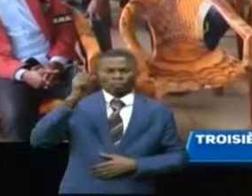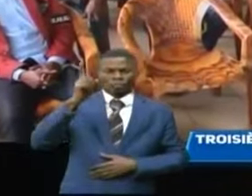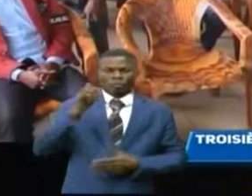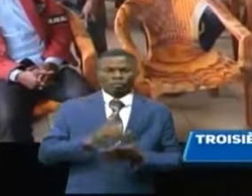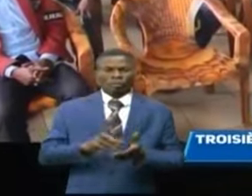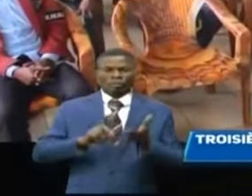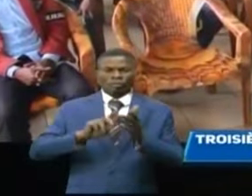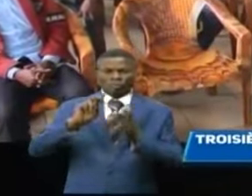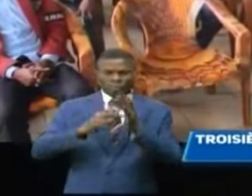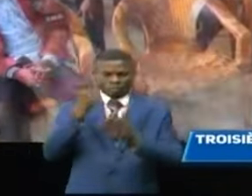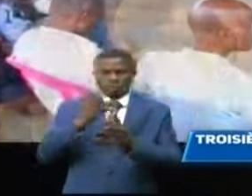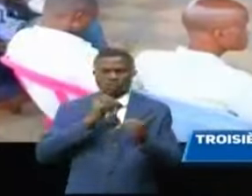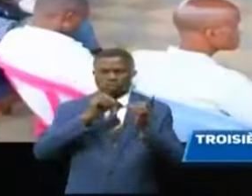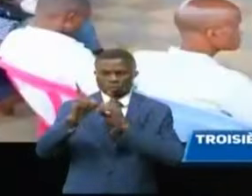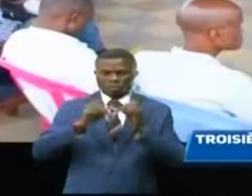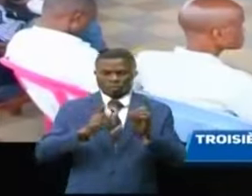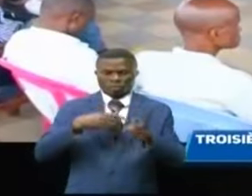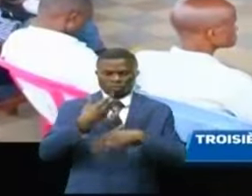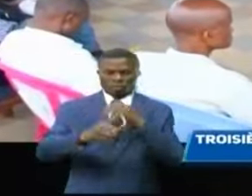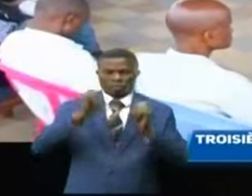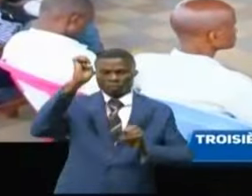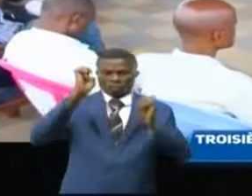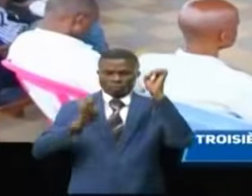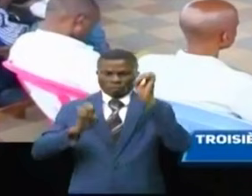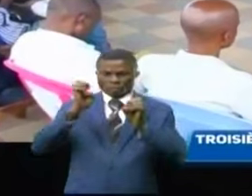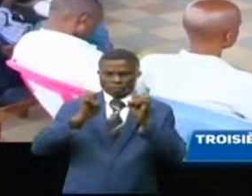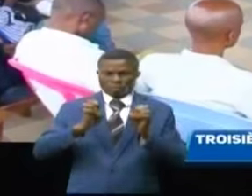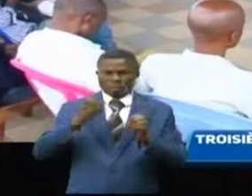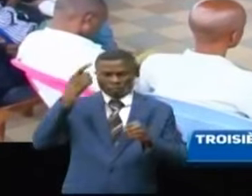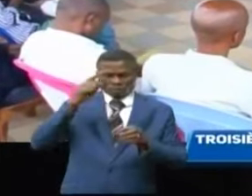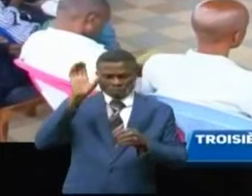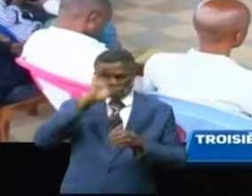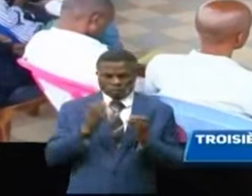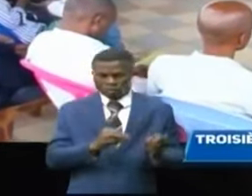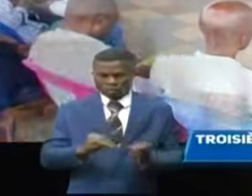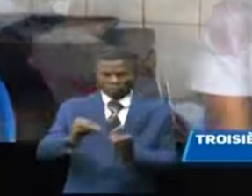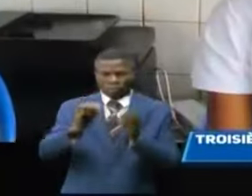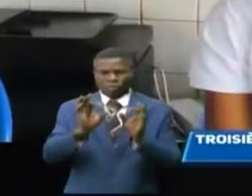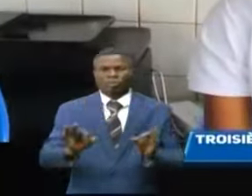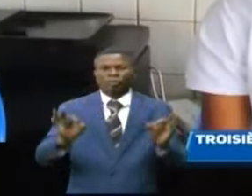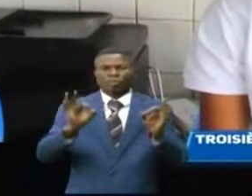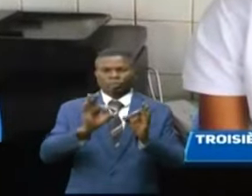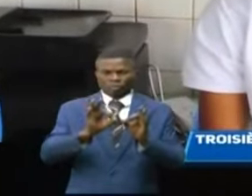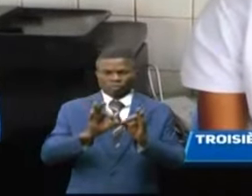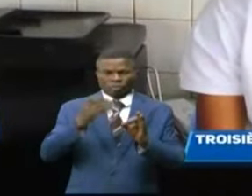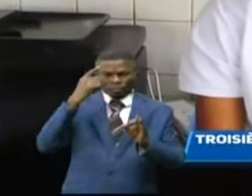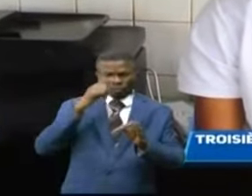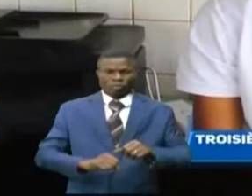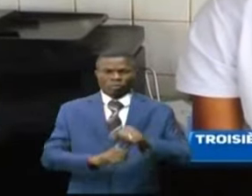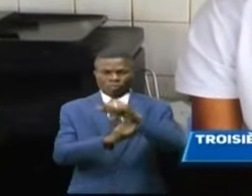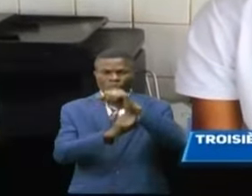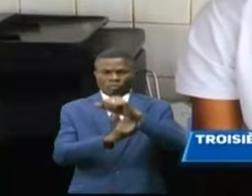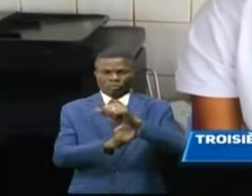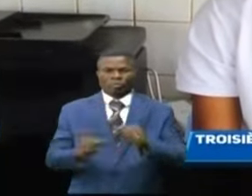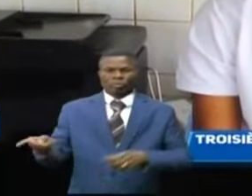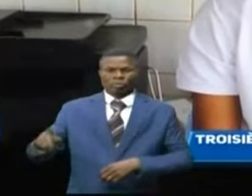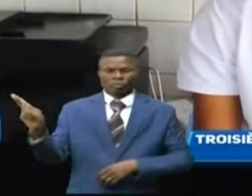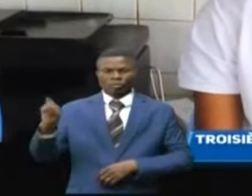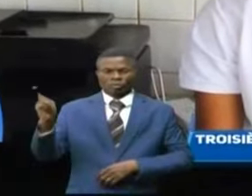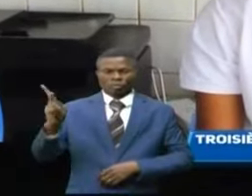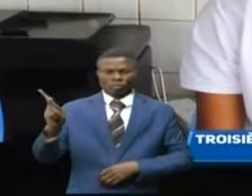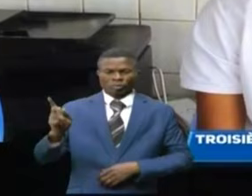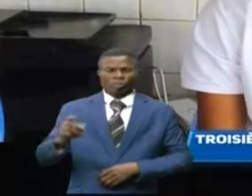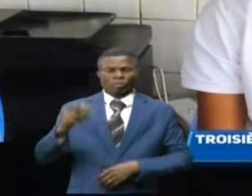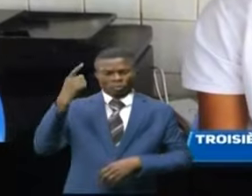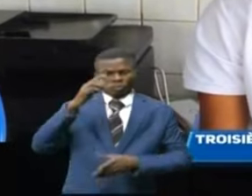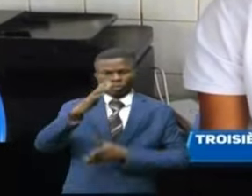deuxième dialogue et surtout évaluer en vue de monter les stratégies nécessaires pouvant aider la province du Kasaï à accroître les